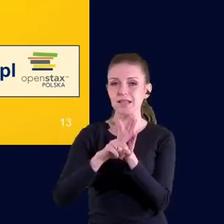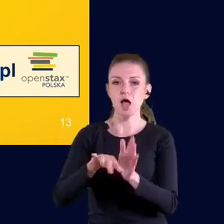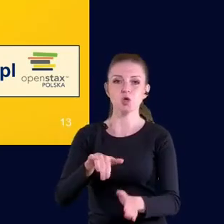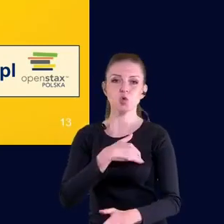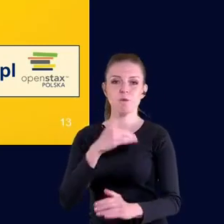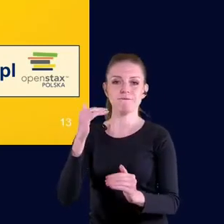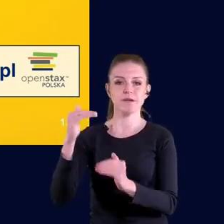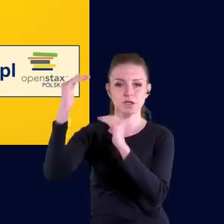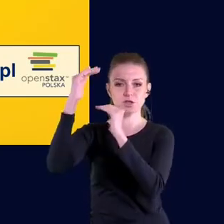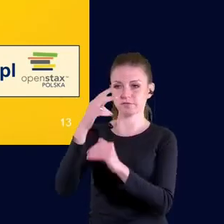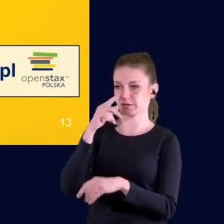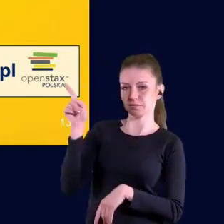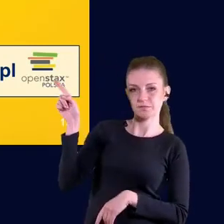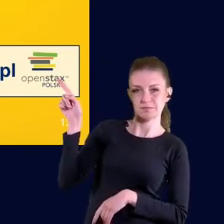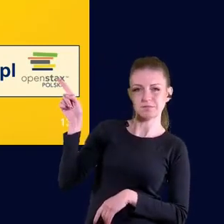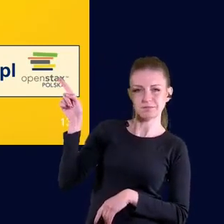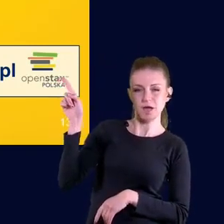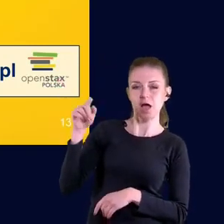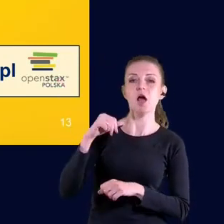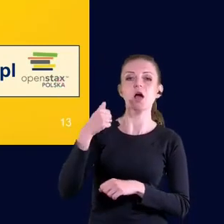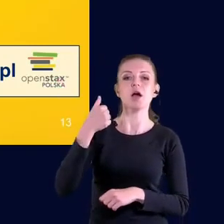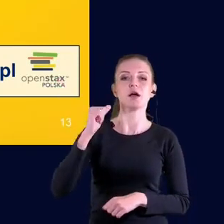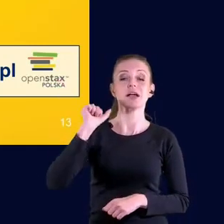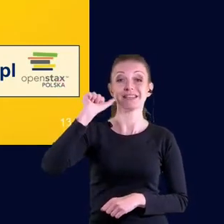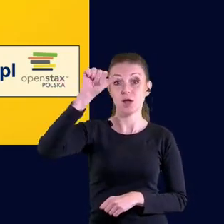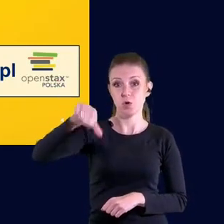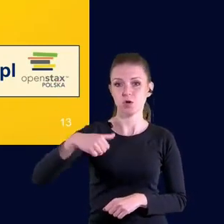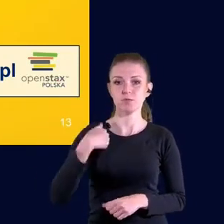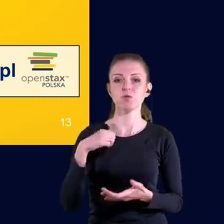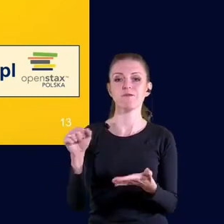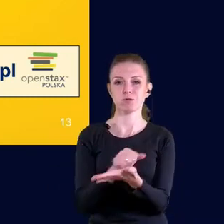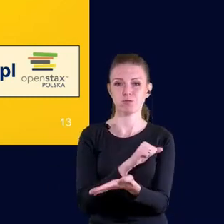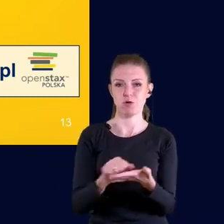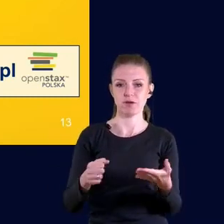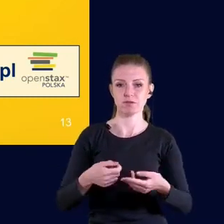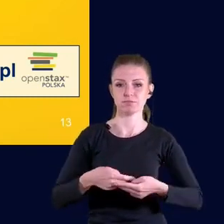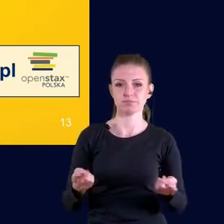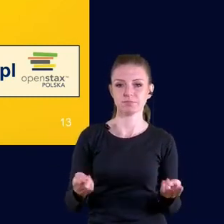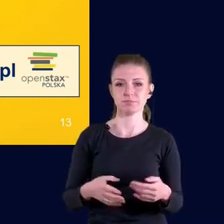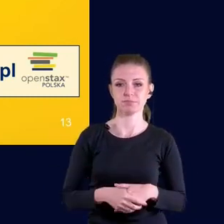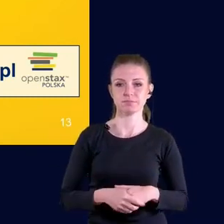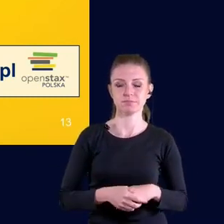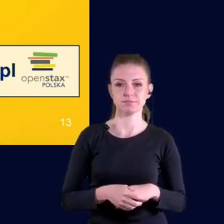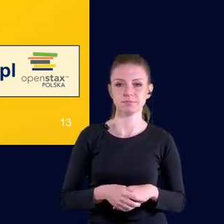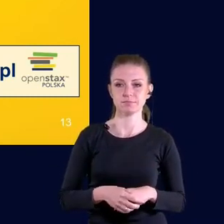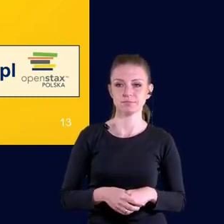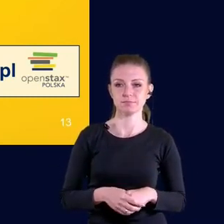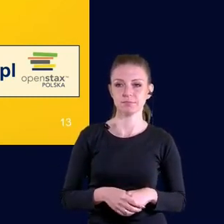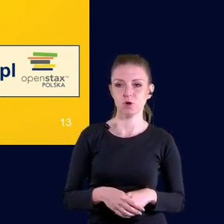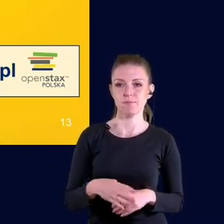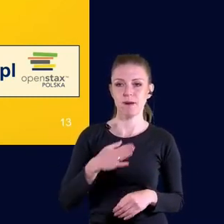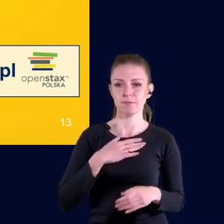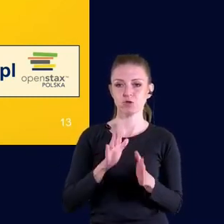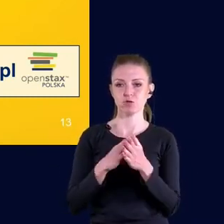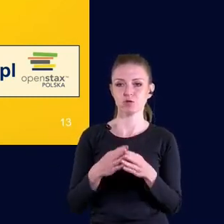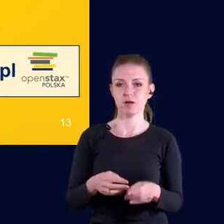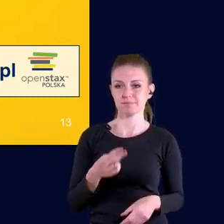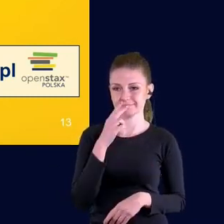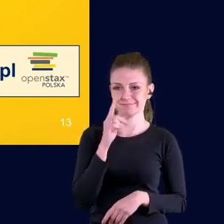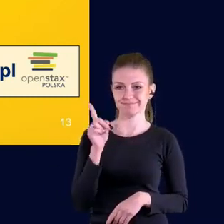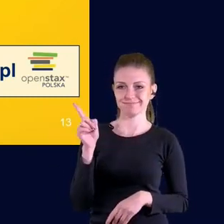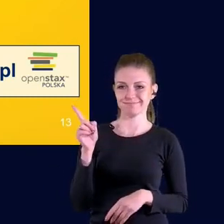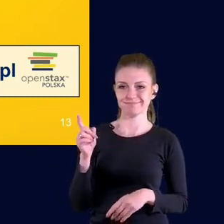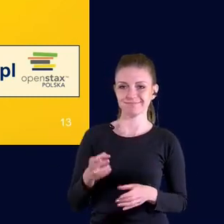która w rok później ukazała się w druku proszę państwa to mam to jest to jest to to jest to jest